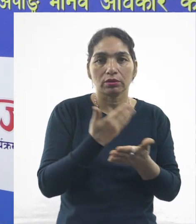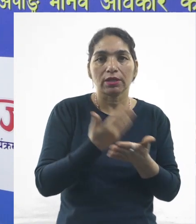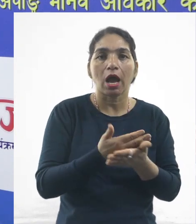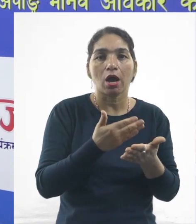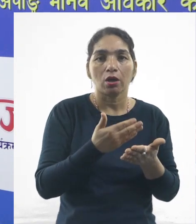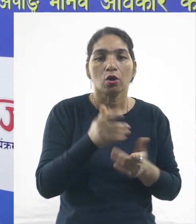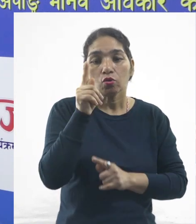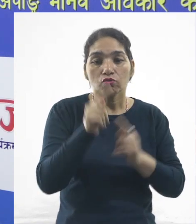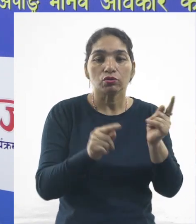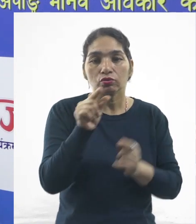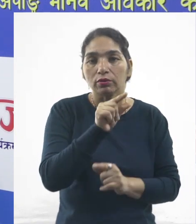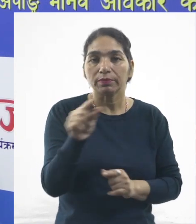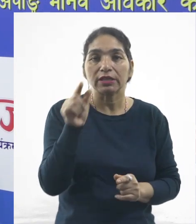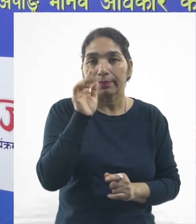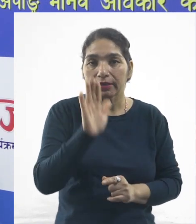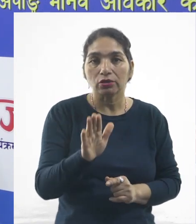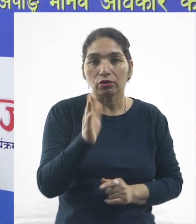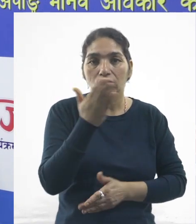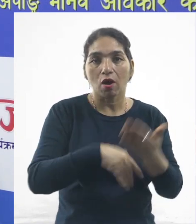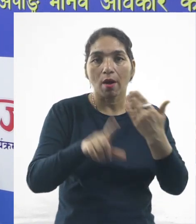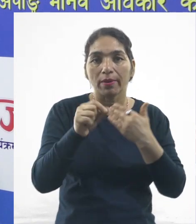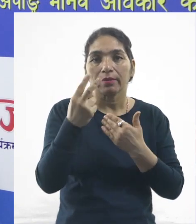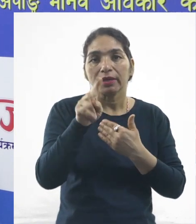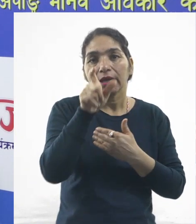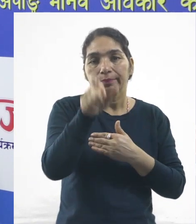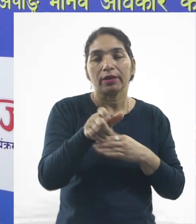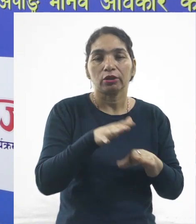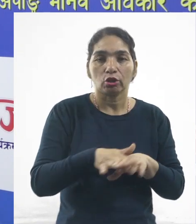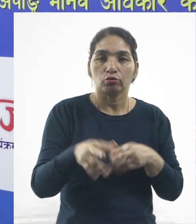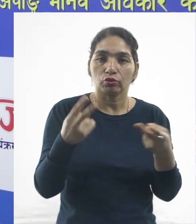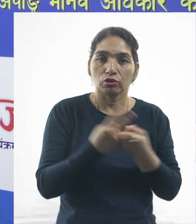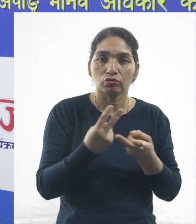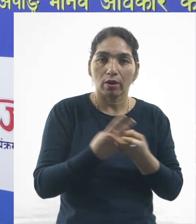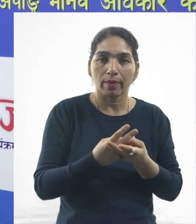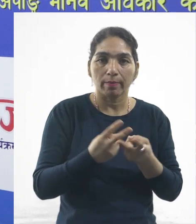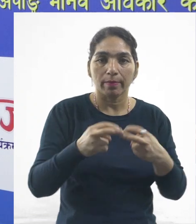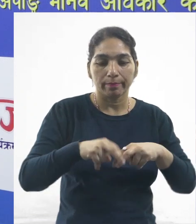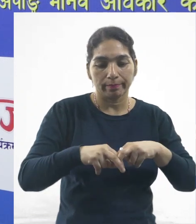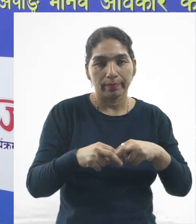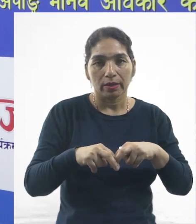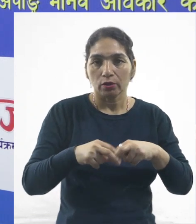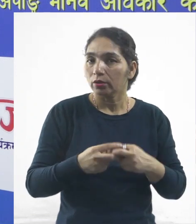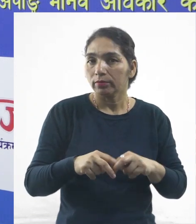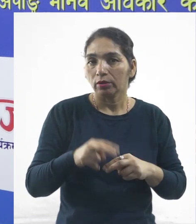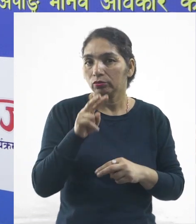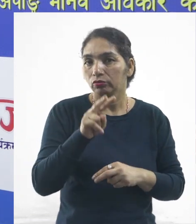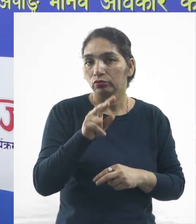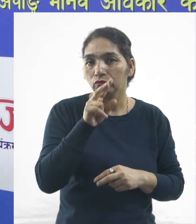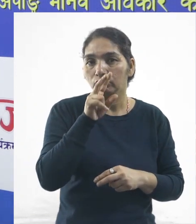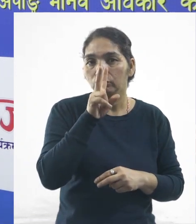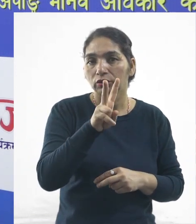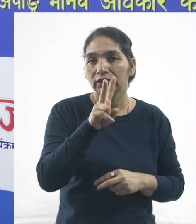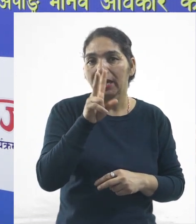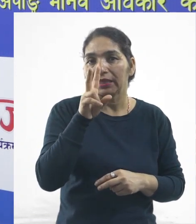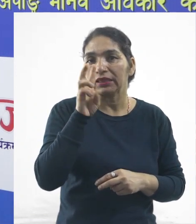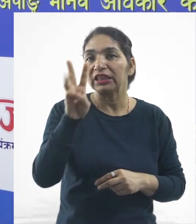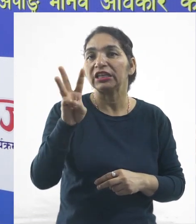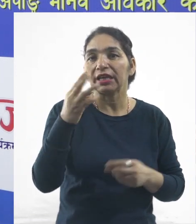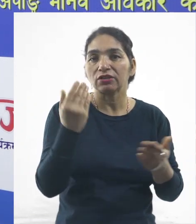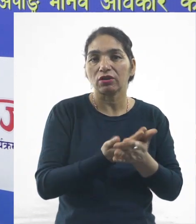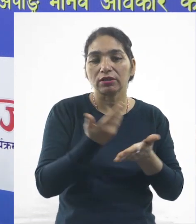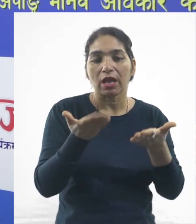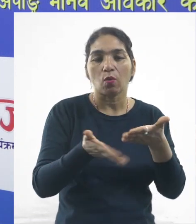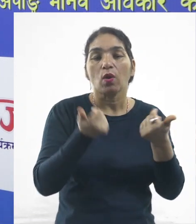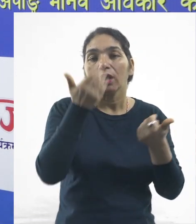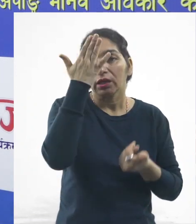कुन कुन विषयमा छ त्यो अपाङ्गता भएको जस्तो अब हामीले मेरुदण्ड पक्षघात दुई तिनवटा संस्था किन बनाउने, एउटै संस्था बनाएर अगाडि बढ्यो भने